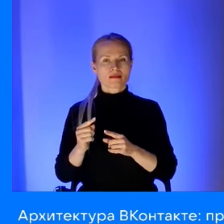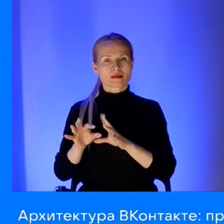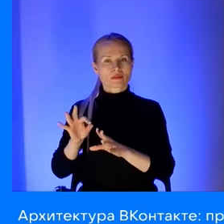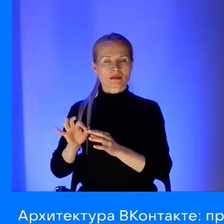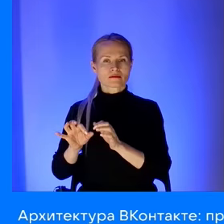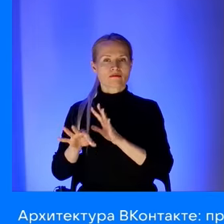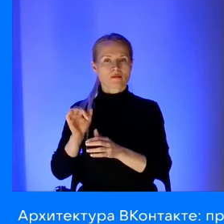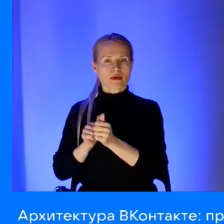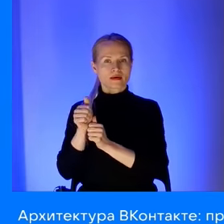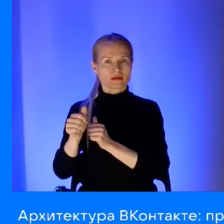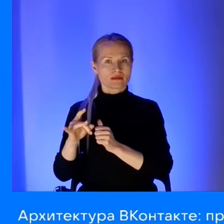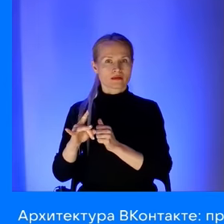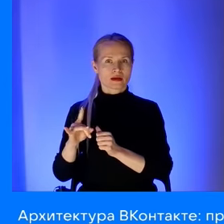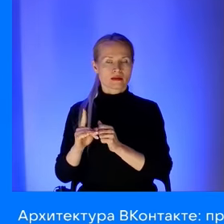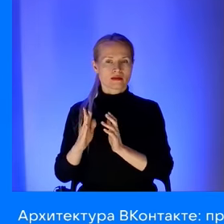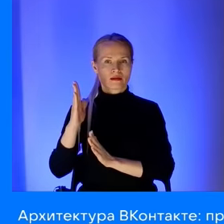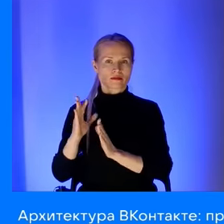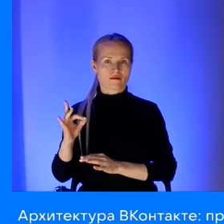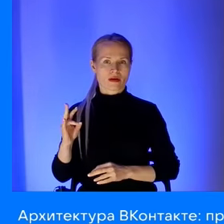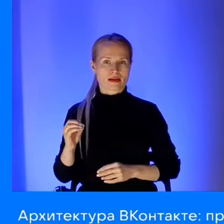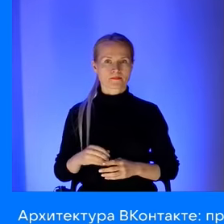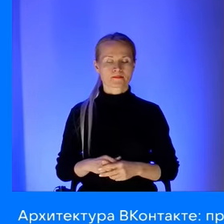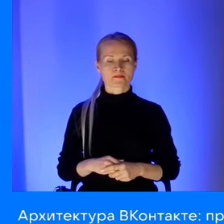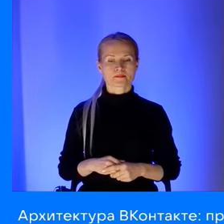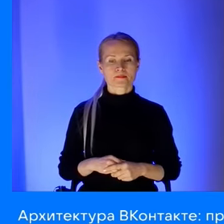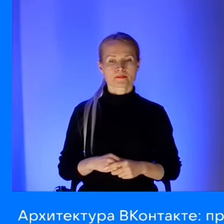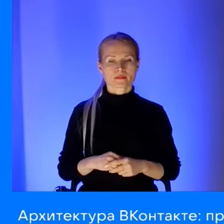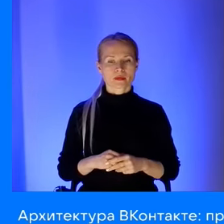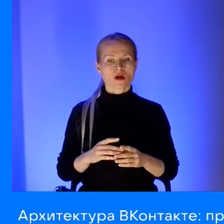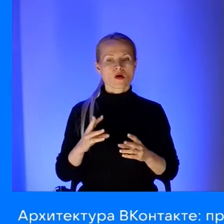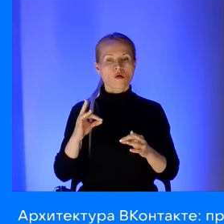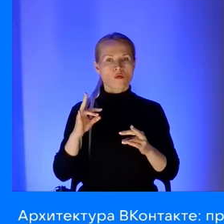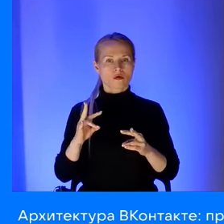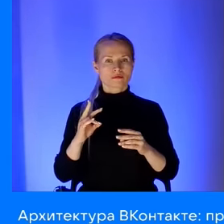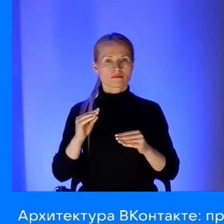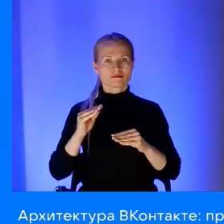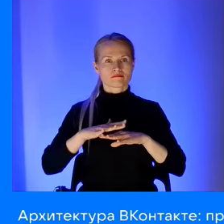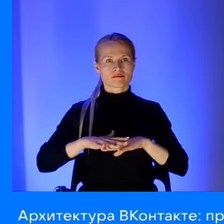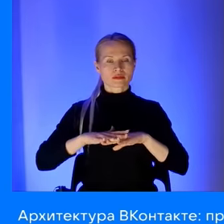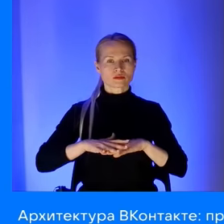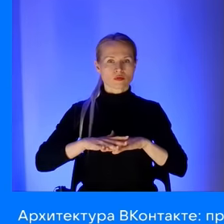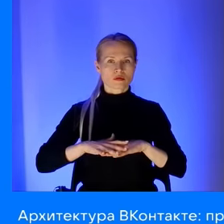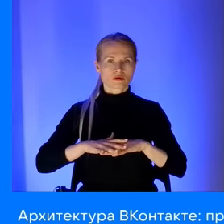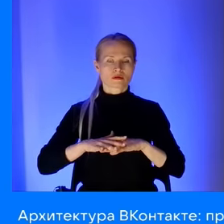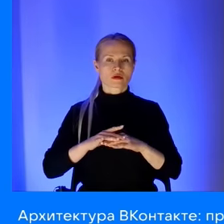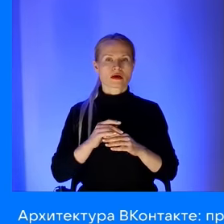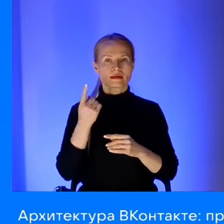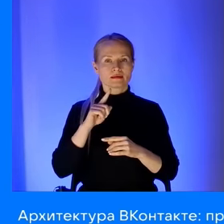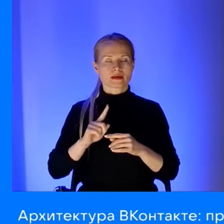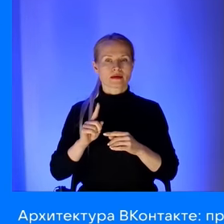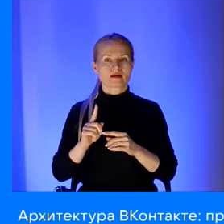лидера при голосовании Ну построен он на идее ВВ при